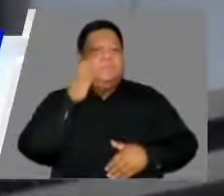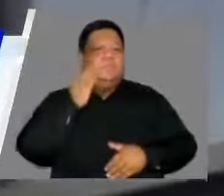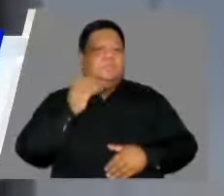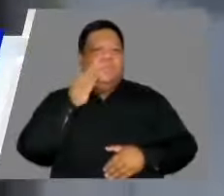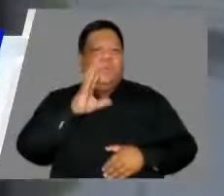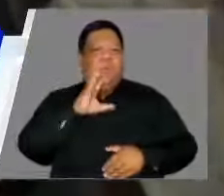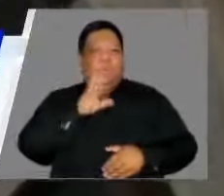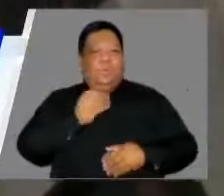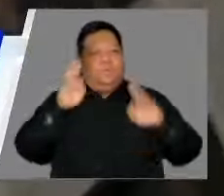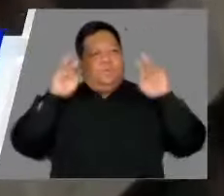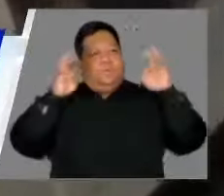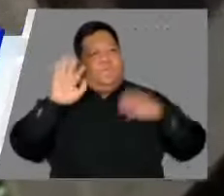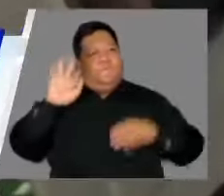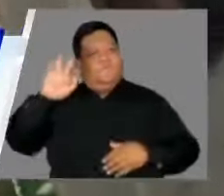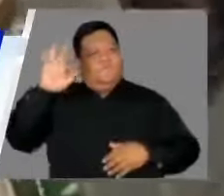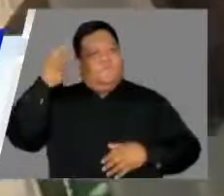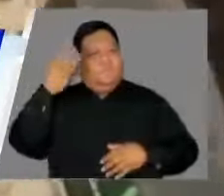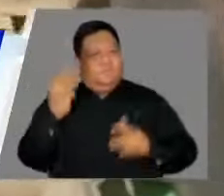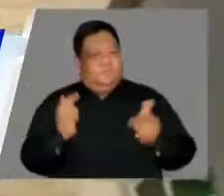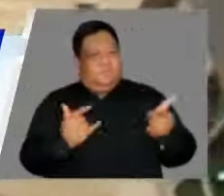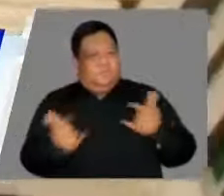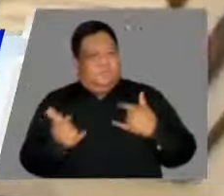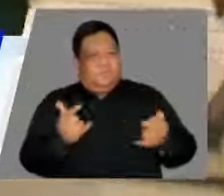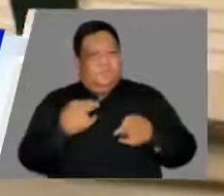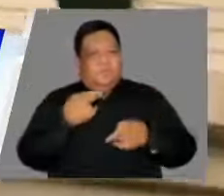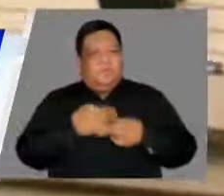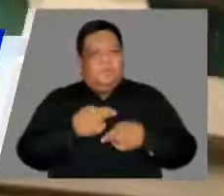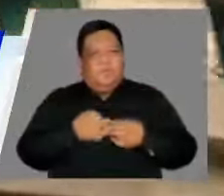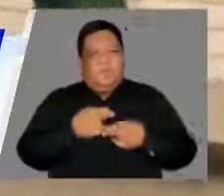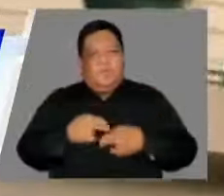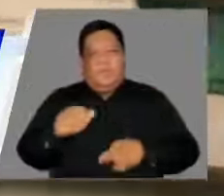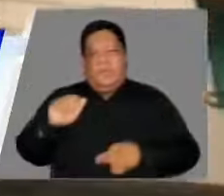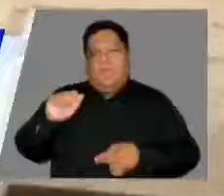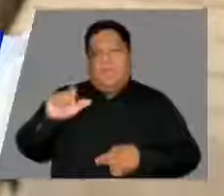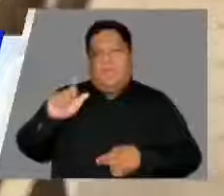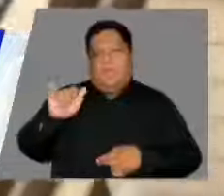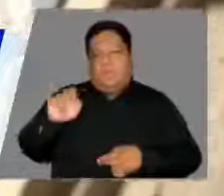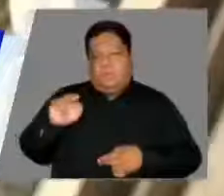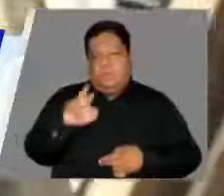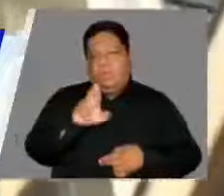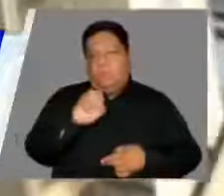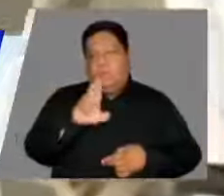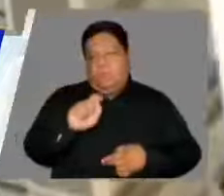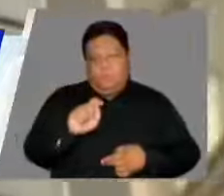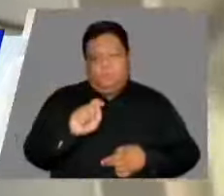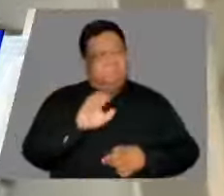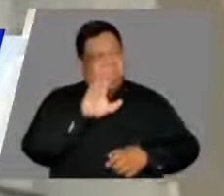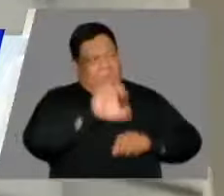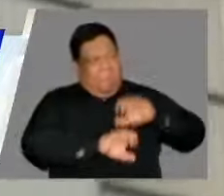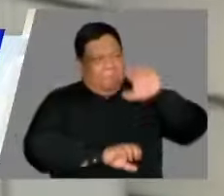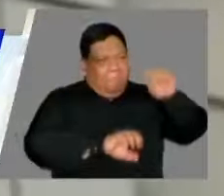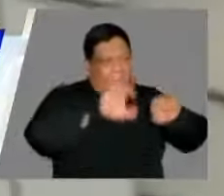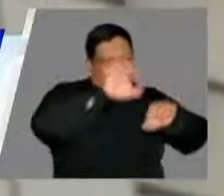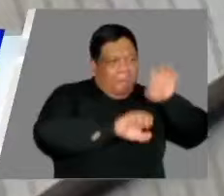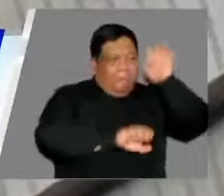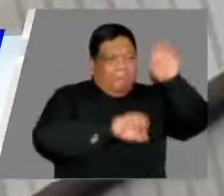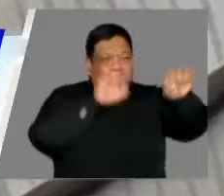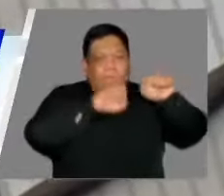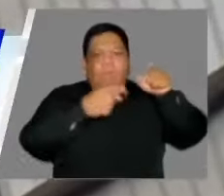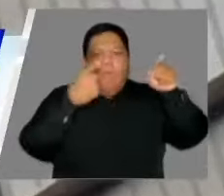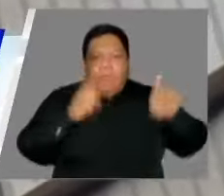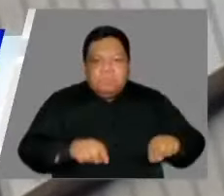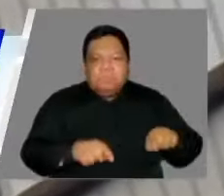si Alan Robert. Sa kabila ng mga tinamang injury sa paglipas ng mga taon at mga insidente ng pagkakaaresto dahil sa kanyang daredevil